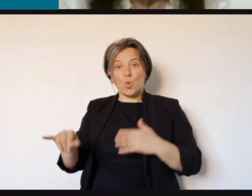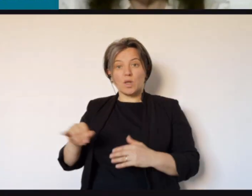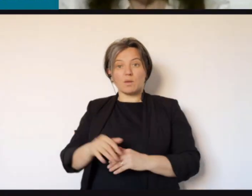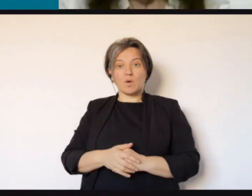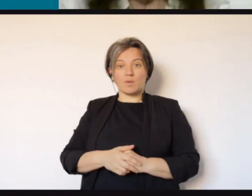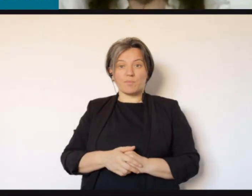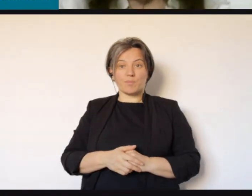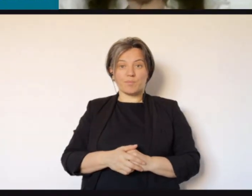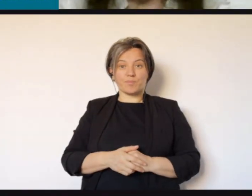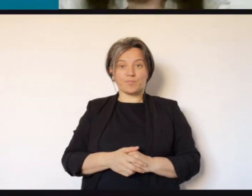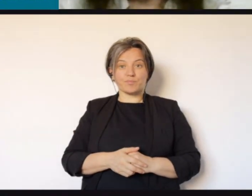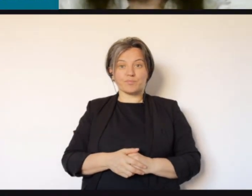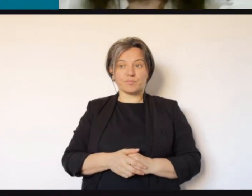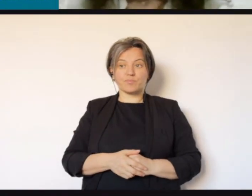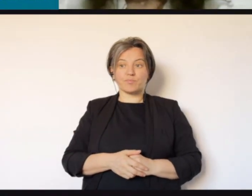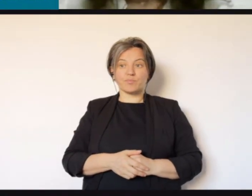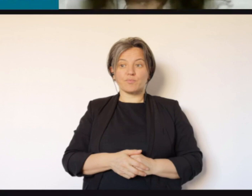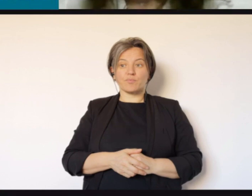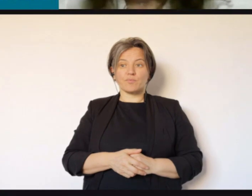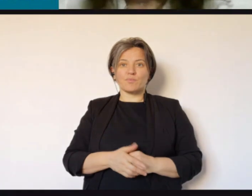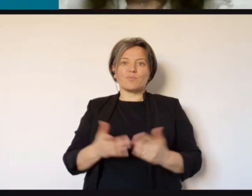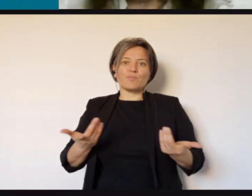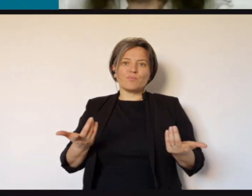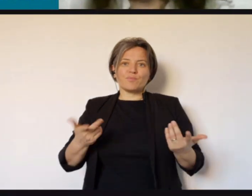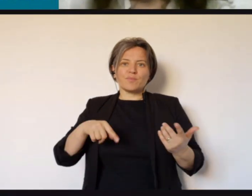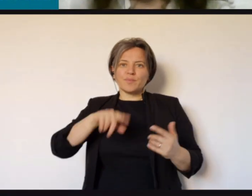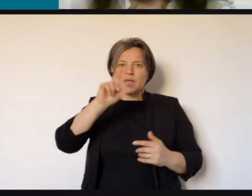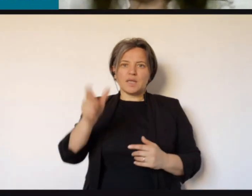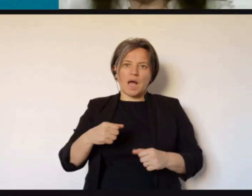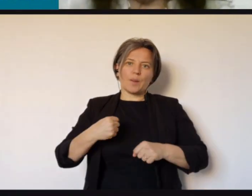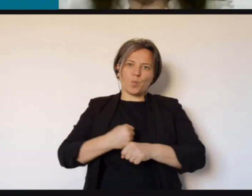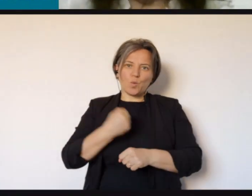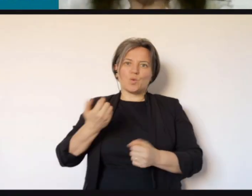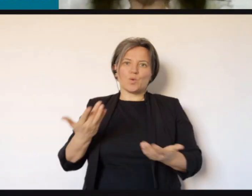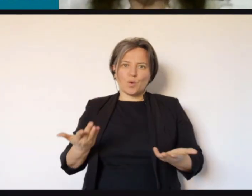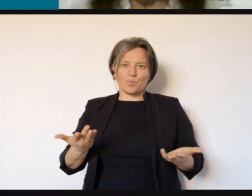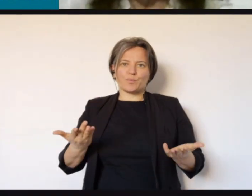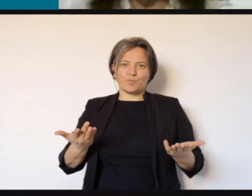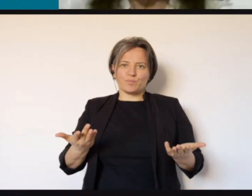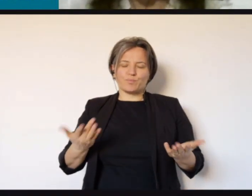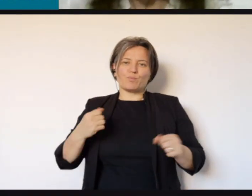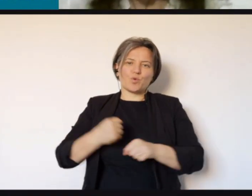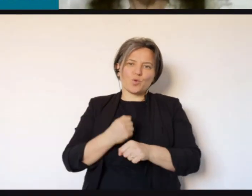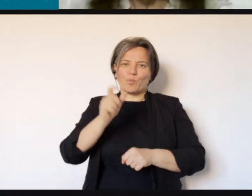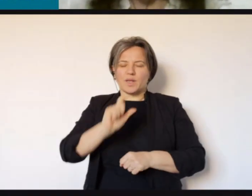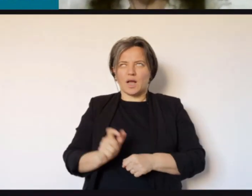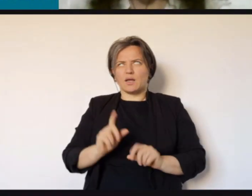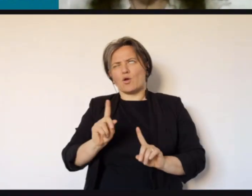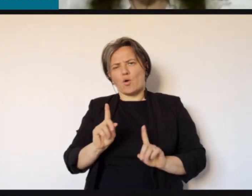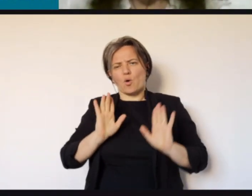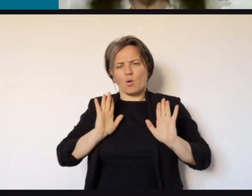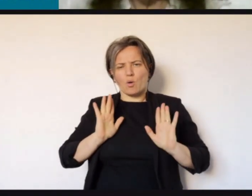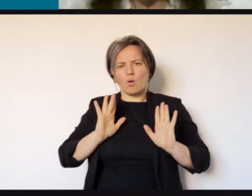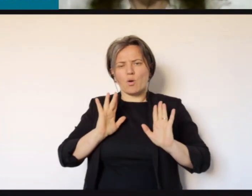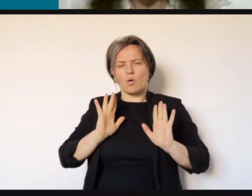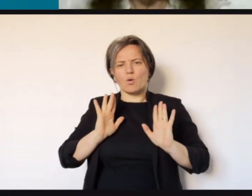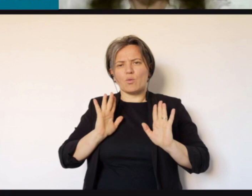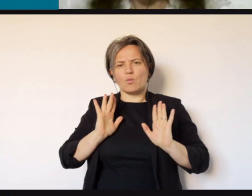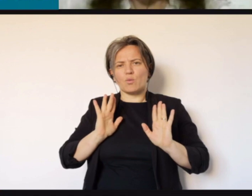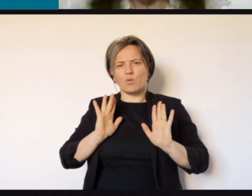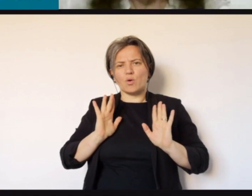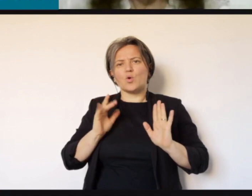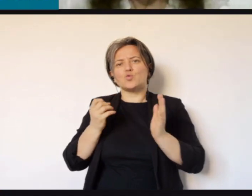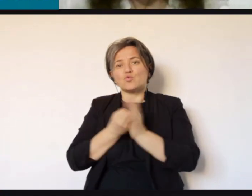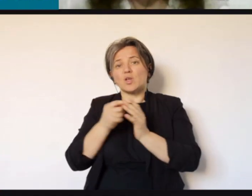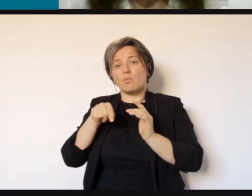l'ultima figura, questo perché stiamo in Italia purtroppo, cioè non purtroppo che stiamo in